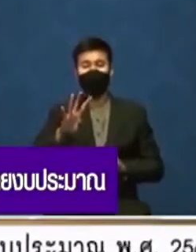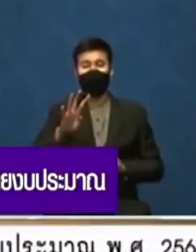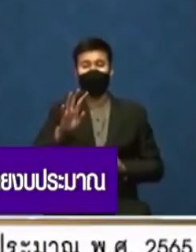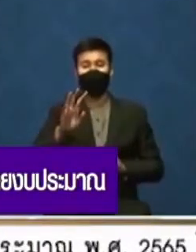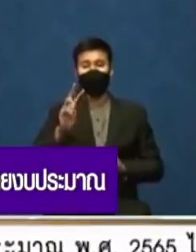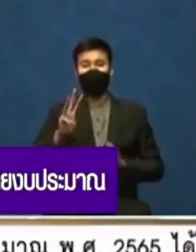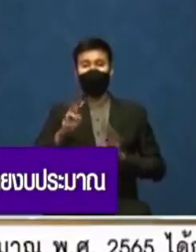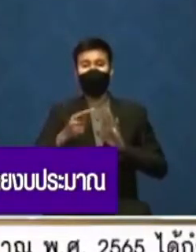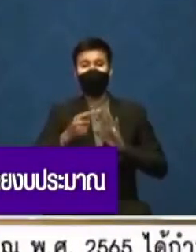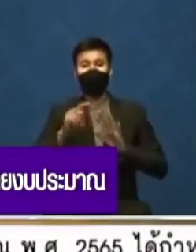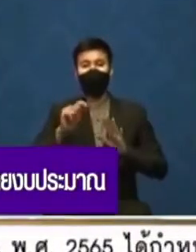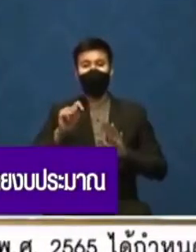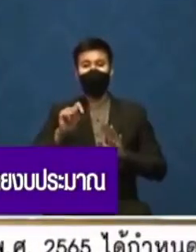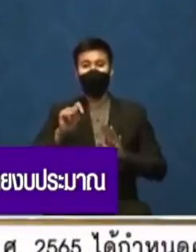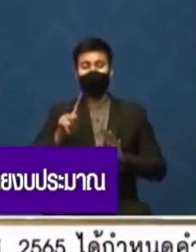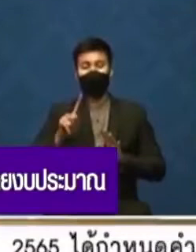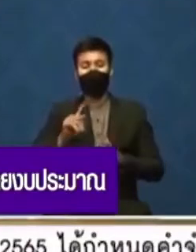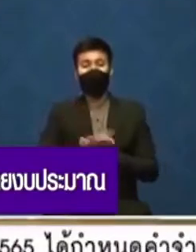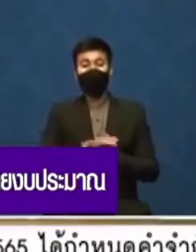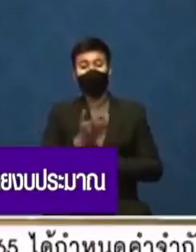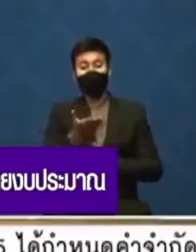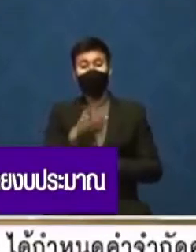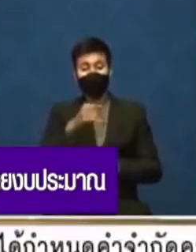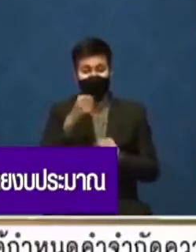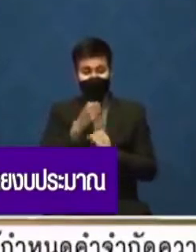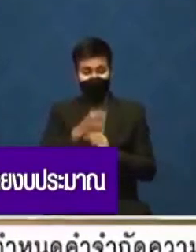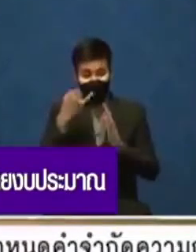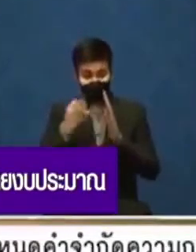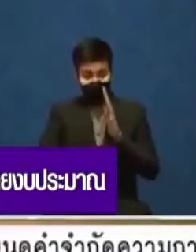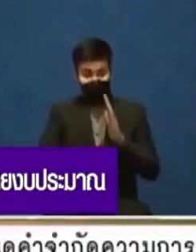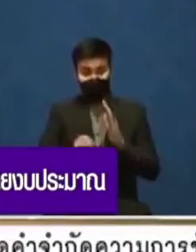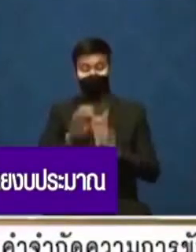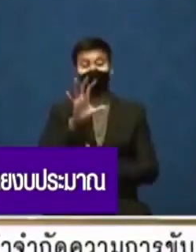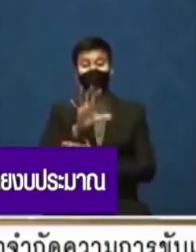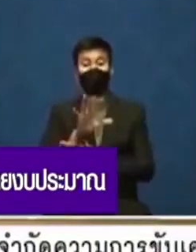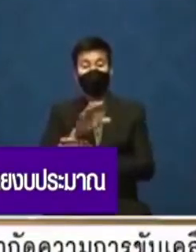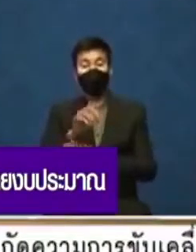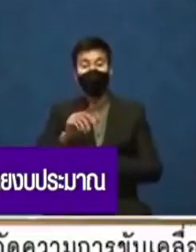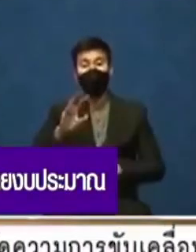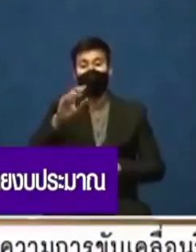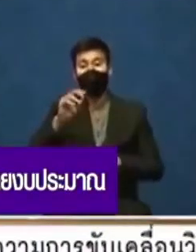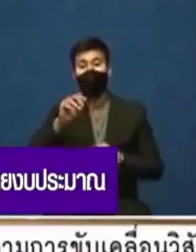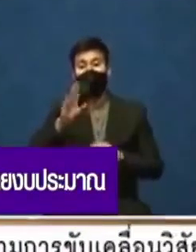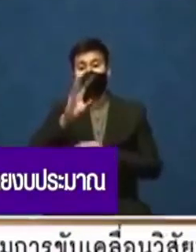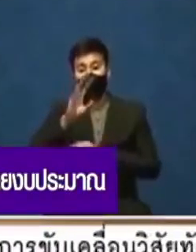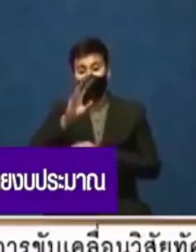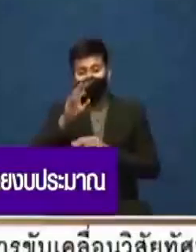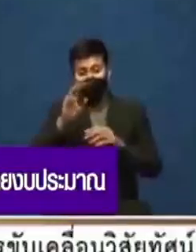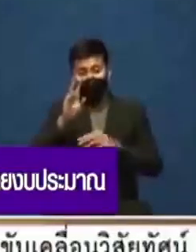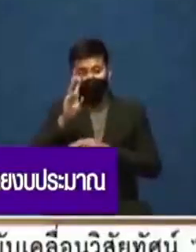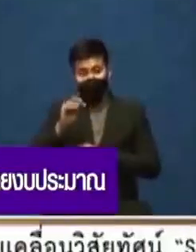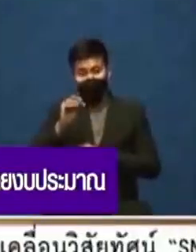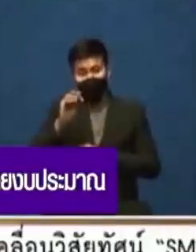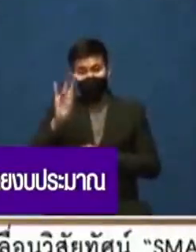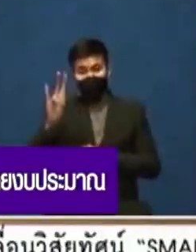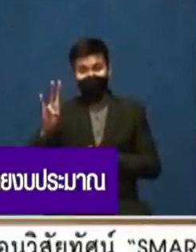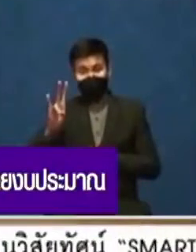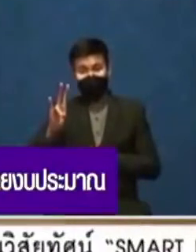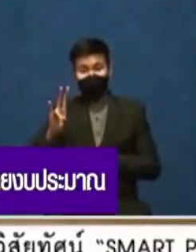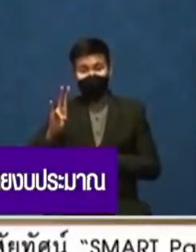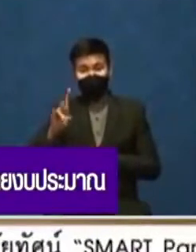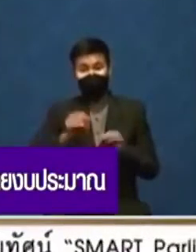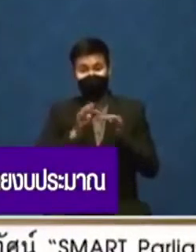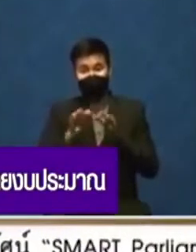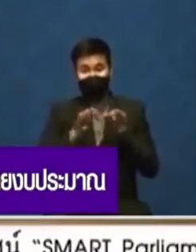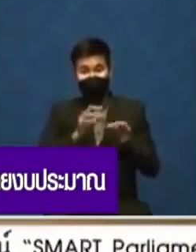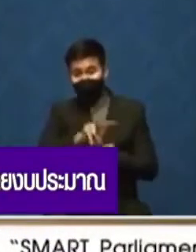ข้อบังคับนะข้อบังคับที่67เนี่ยการอภิปรายเนี่ยเขาให้สลับกันประ